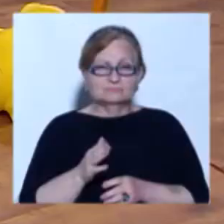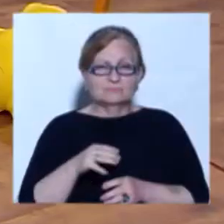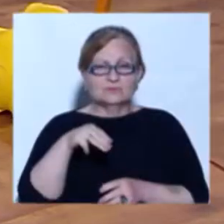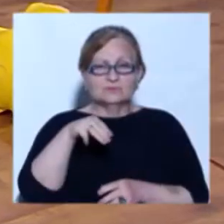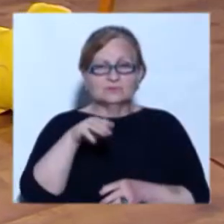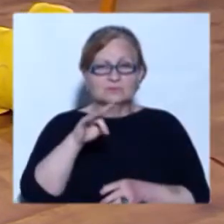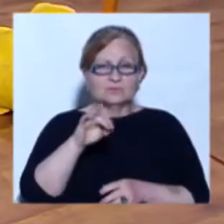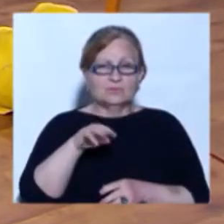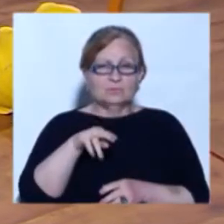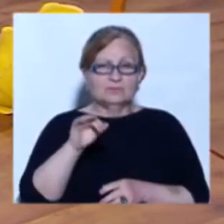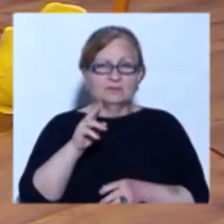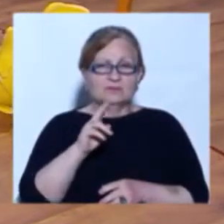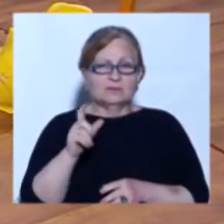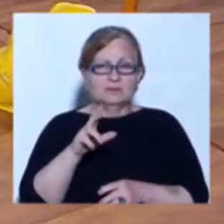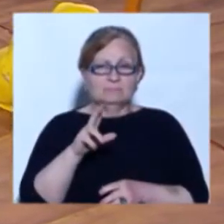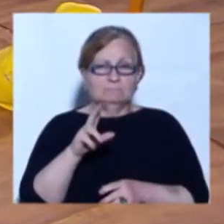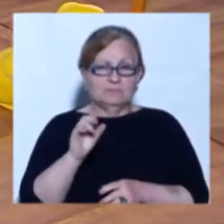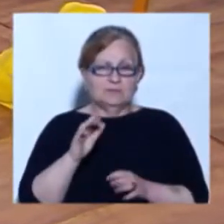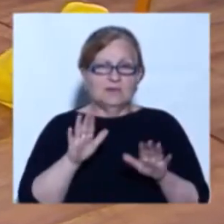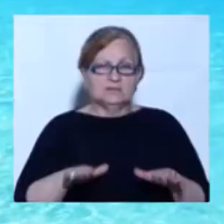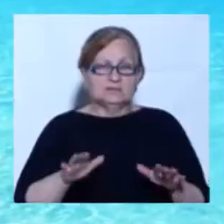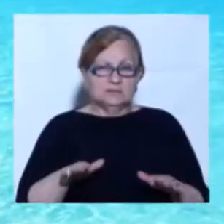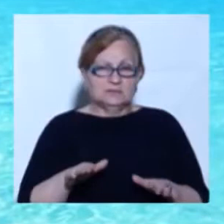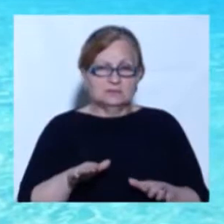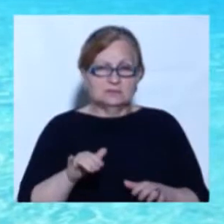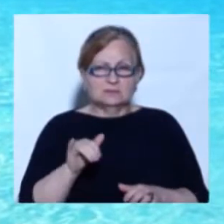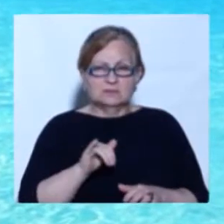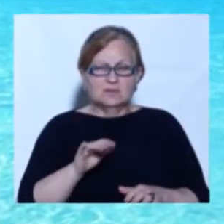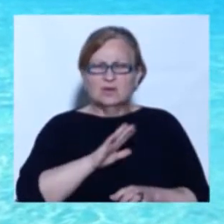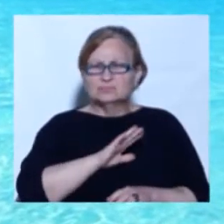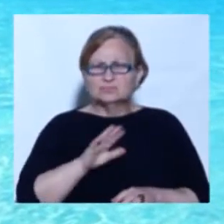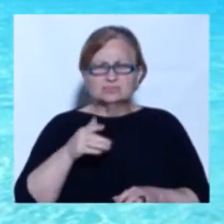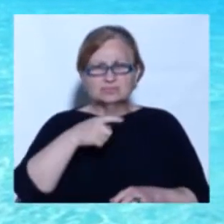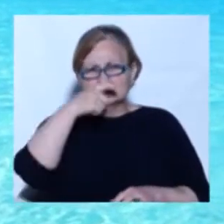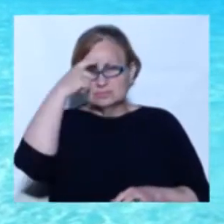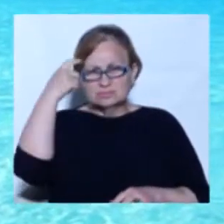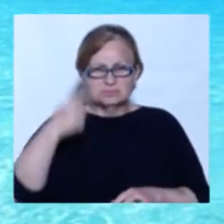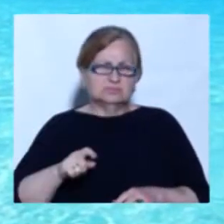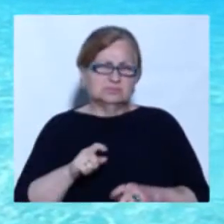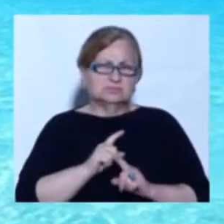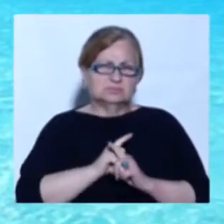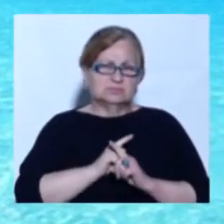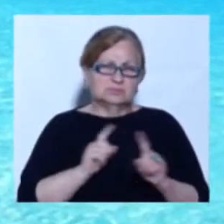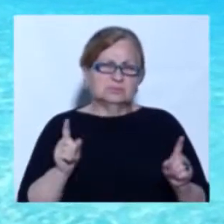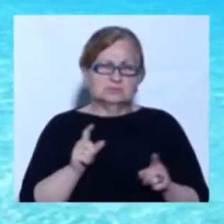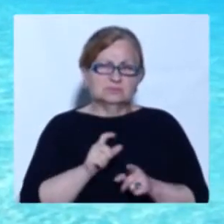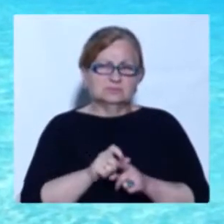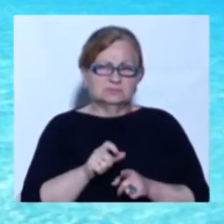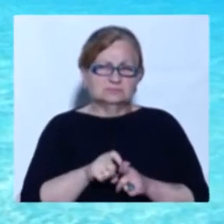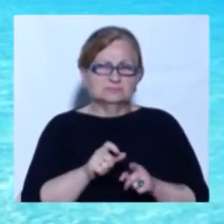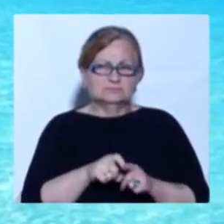ტროპიკები. ტროპიკები არის ადგილი, სადაც სულ ცხელა. ცოტა უცნაური და უცნობი სიტყვა.